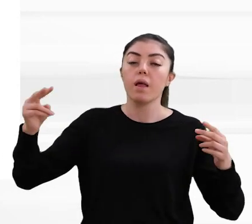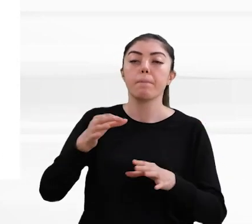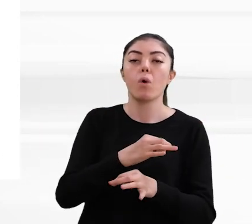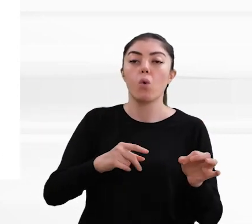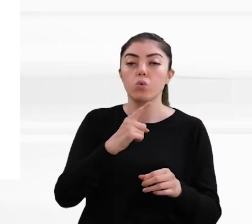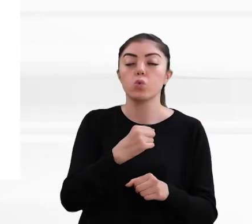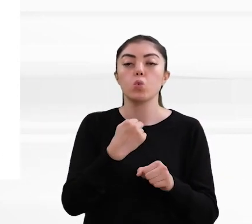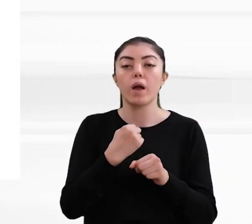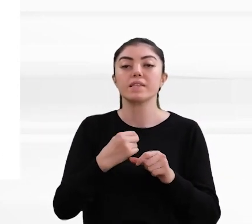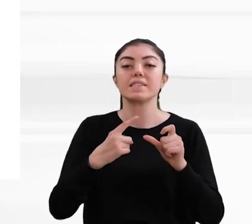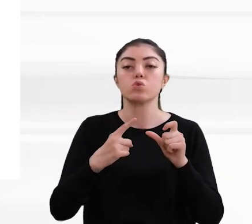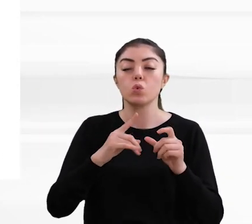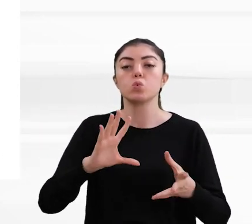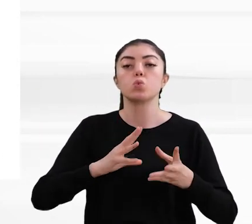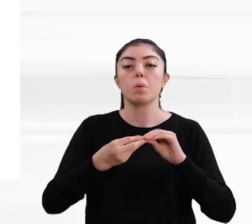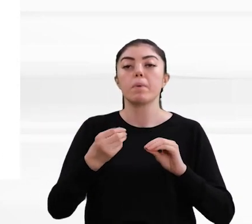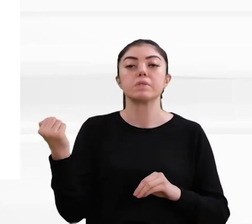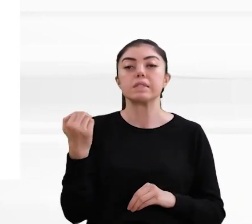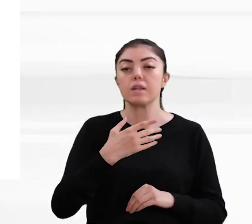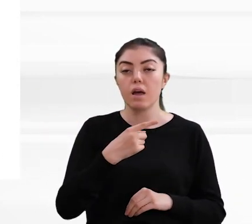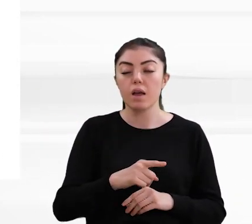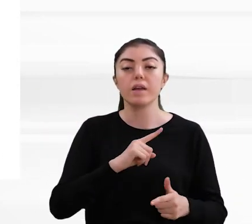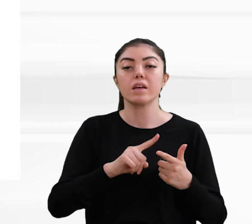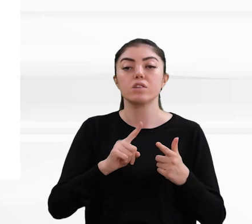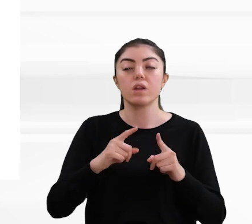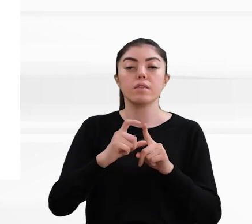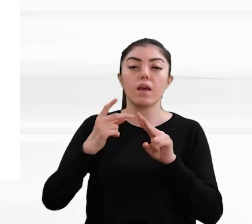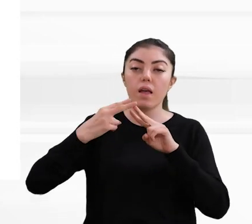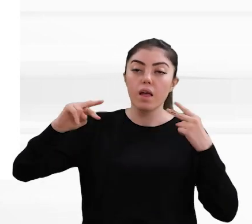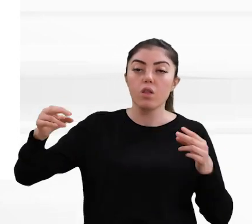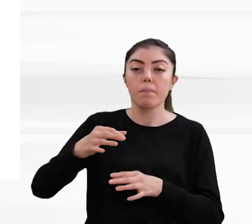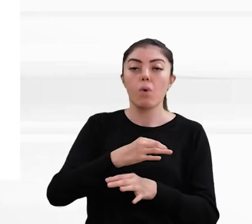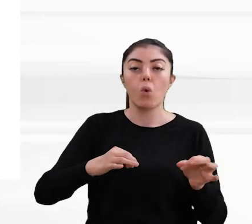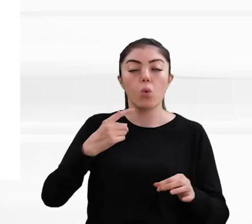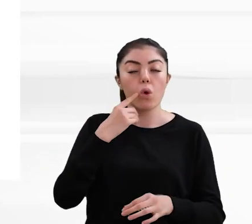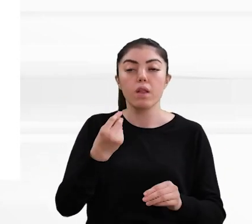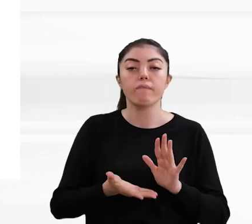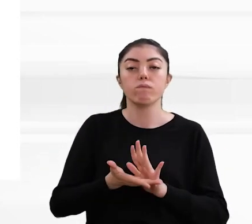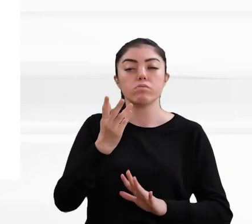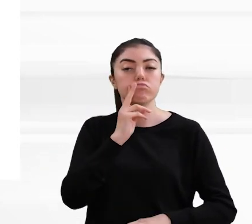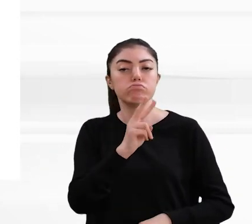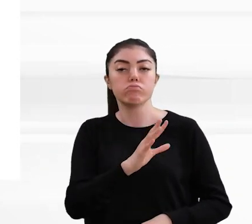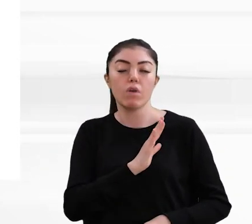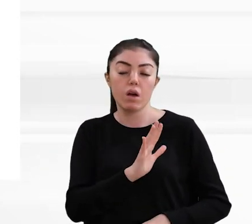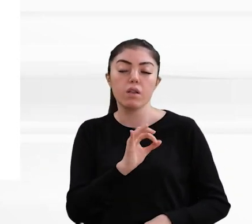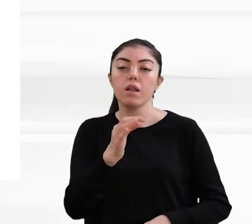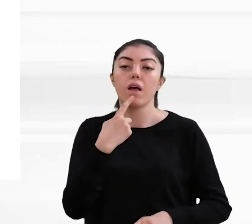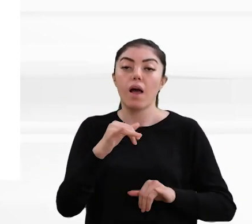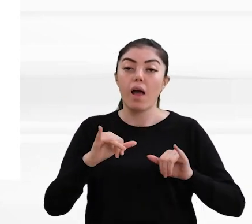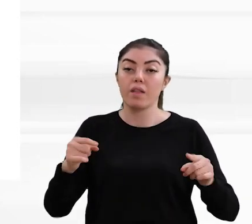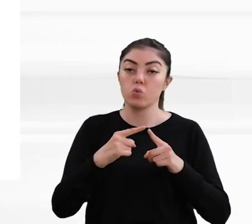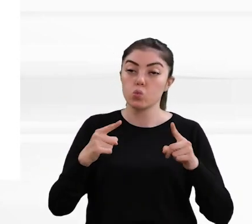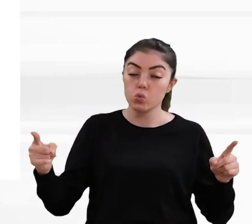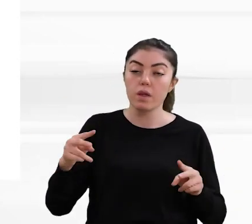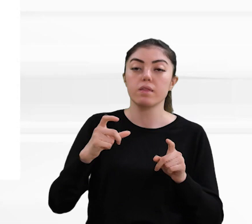molekülündeki guanin ve sitozin bazılarının toplam sayısının ikinci DNA molekülündeki göre daha fazla olduğunu gözlemliyor Yani